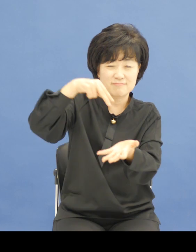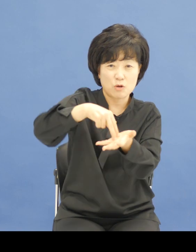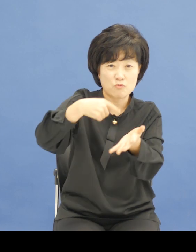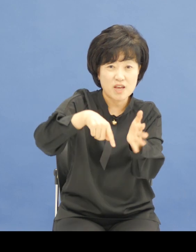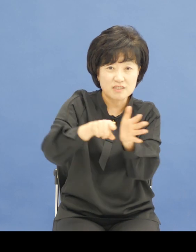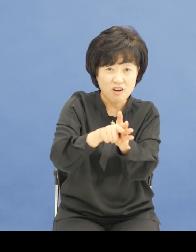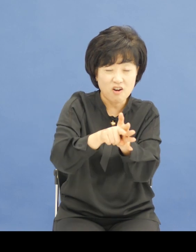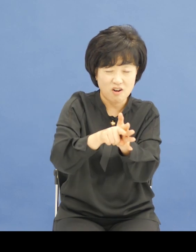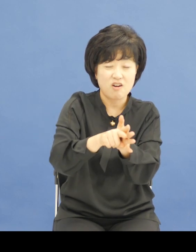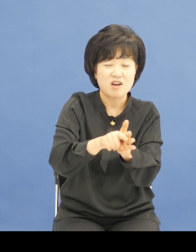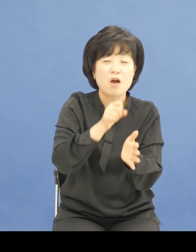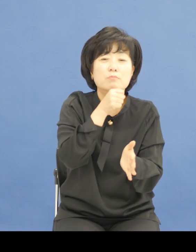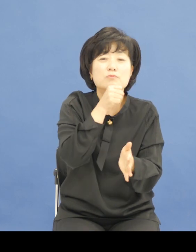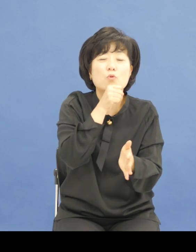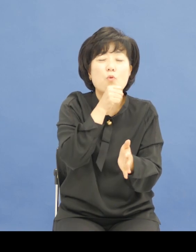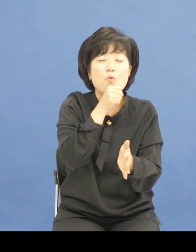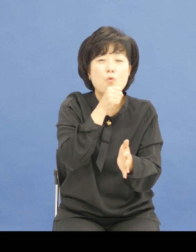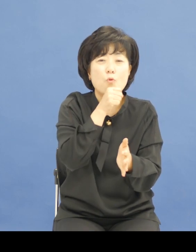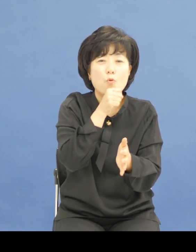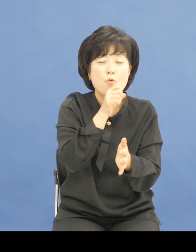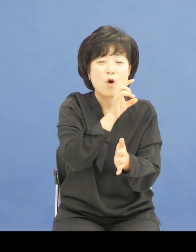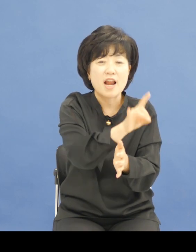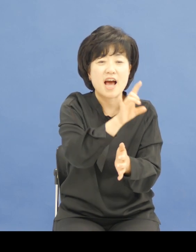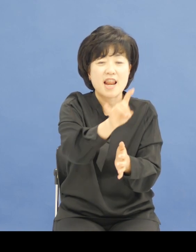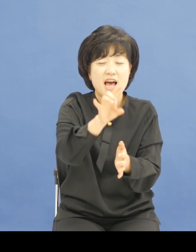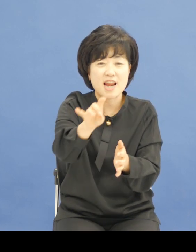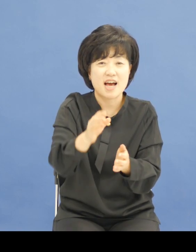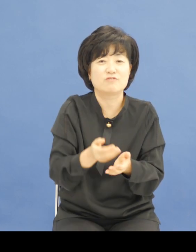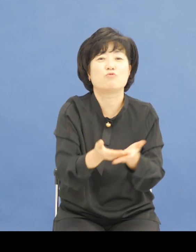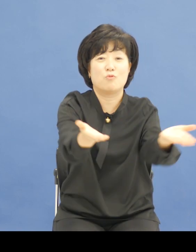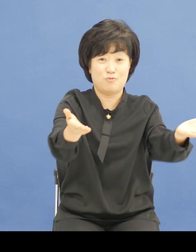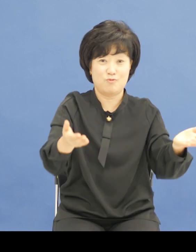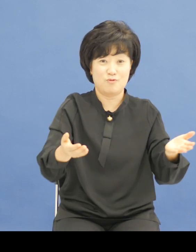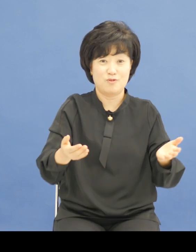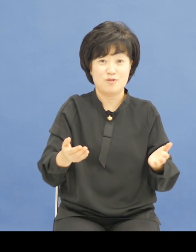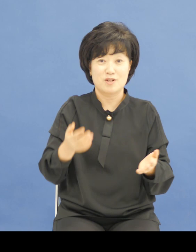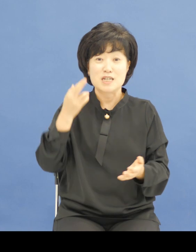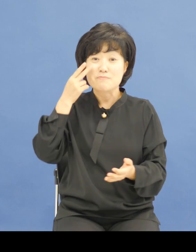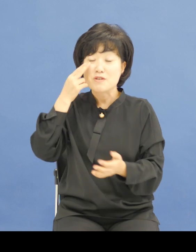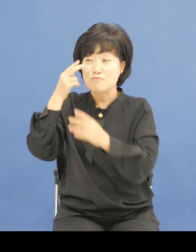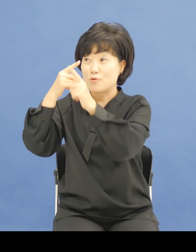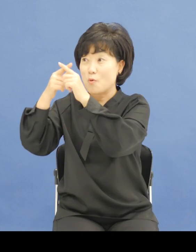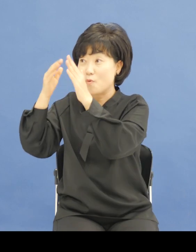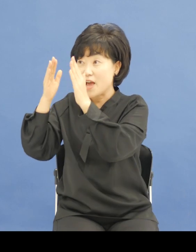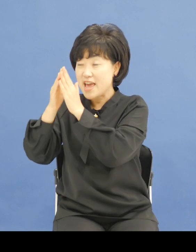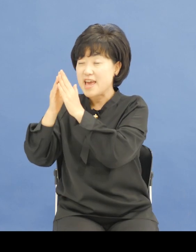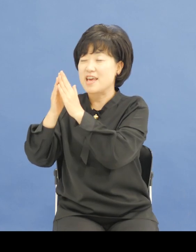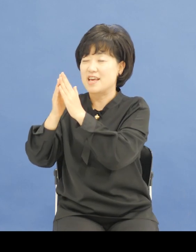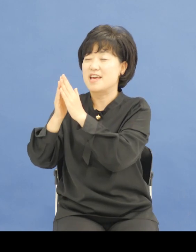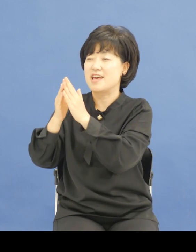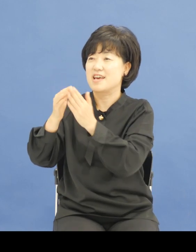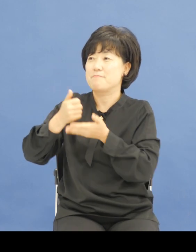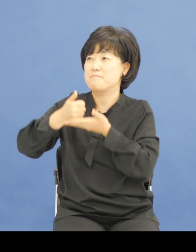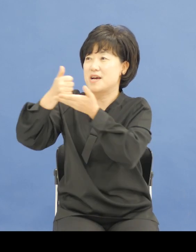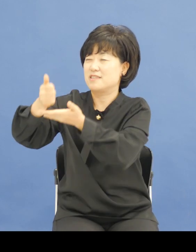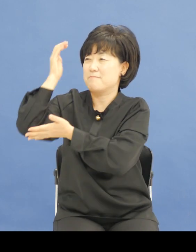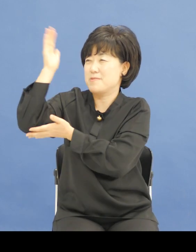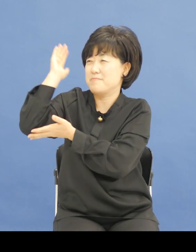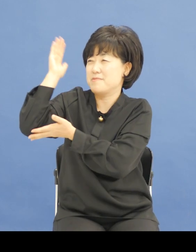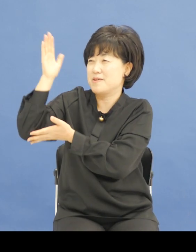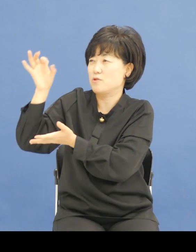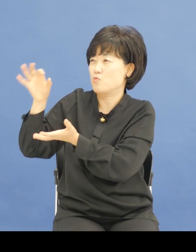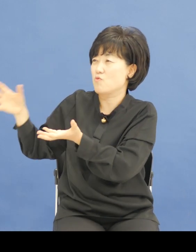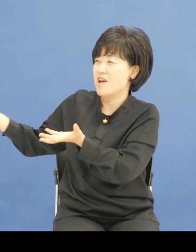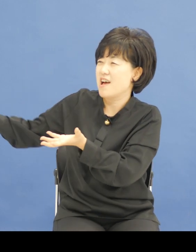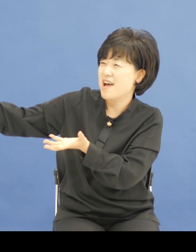그 미국 교회에서 제가 이제 선교 보고를 해서 이 염소 한 마리 주면은 아이들이 초등학교를 졸업을 할 수 있다. 네. 이제 그 말을